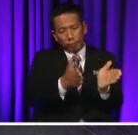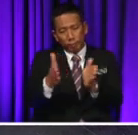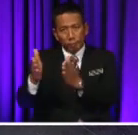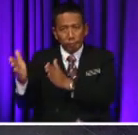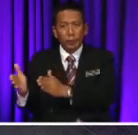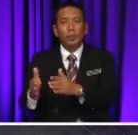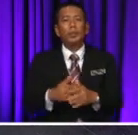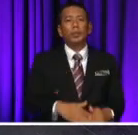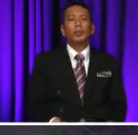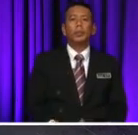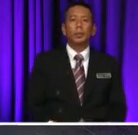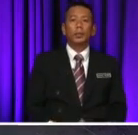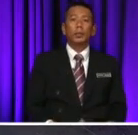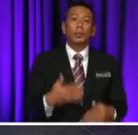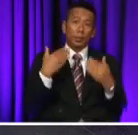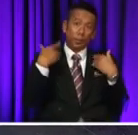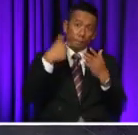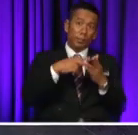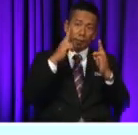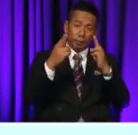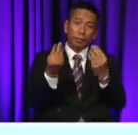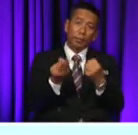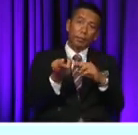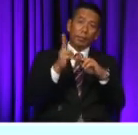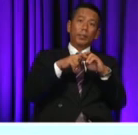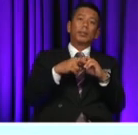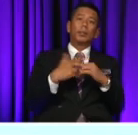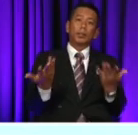teratur jadi Baiklah